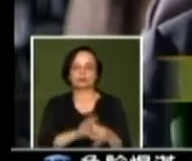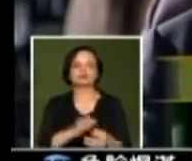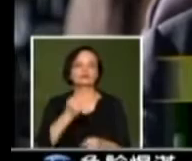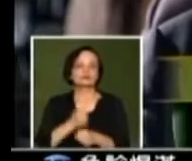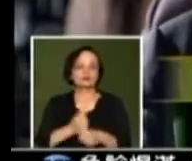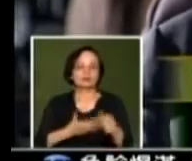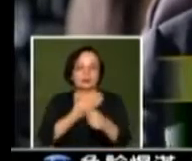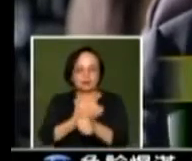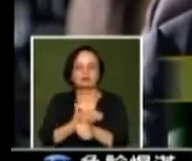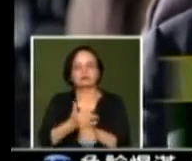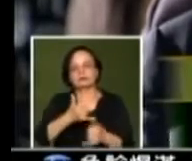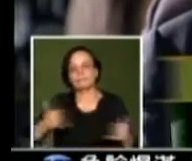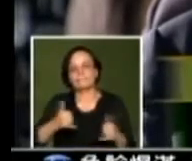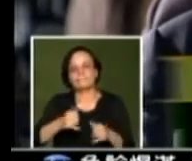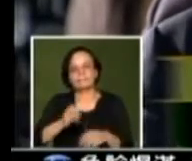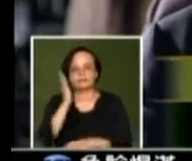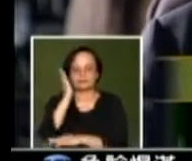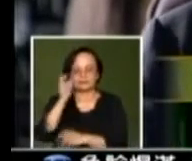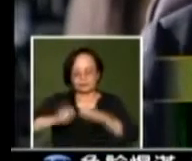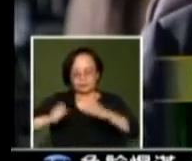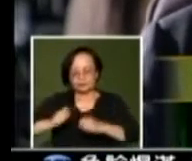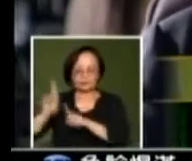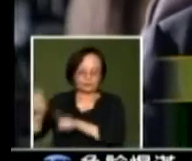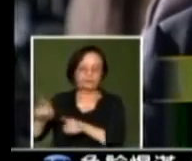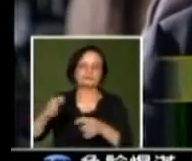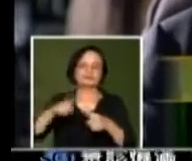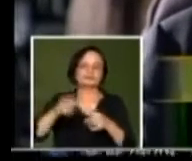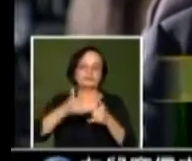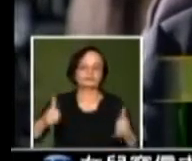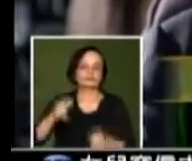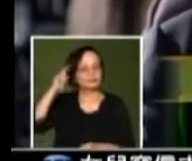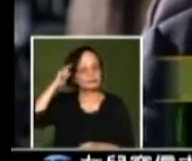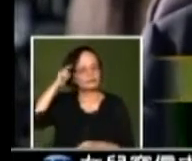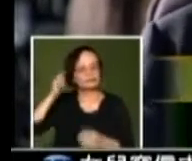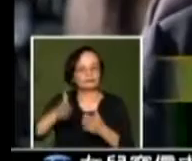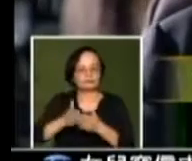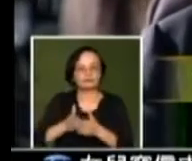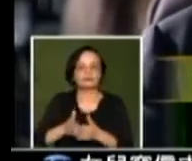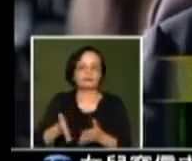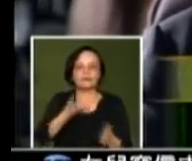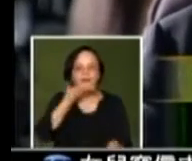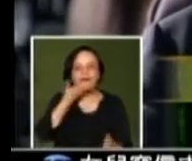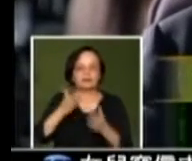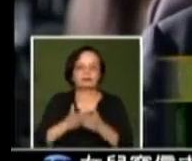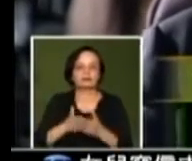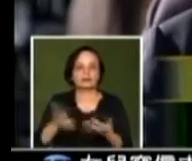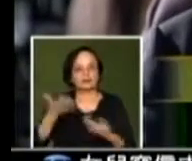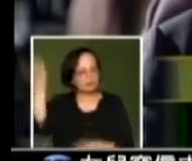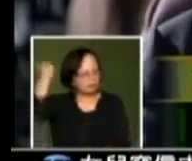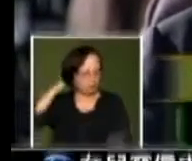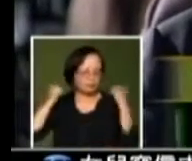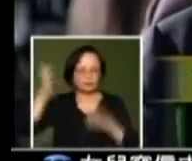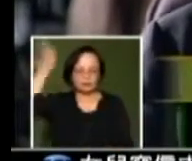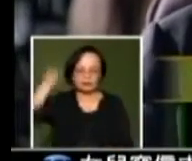利益的政党的政策的在野党。回首我们台湾民主化开始的时候，许多前辈不怕